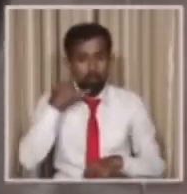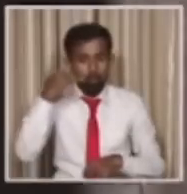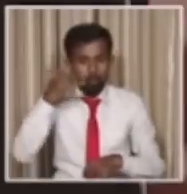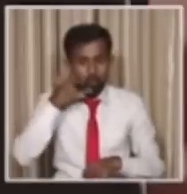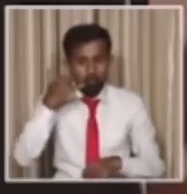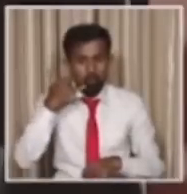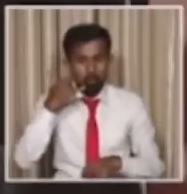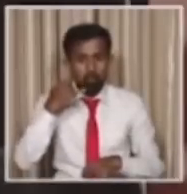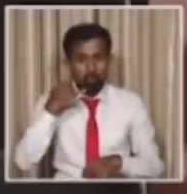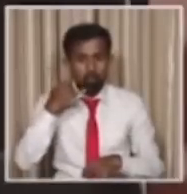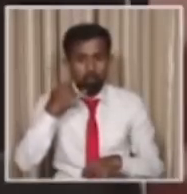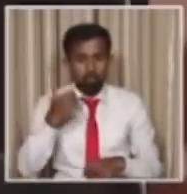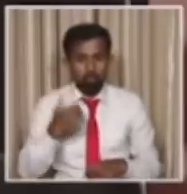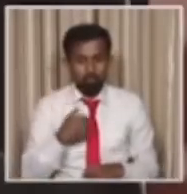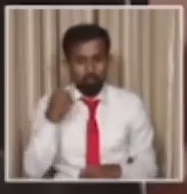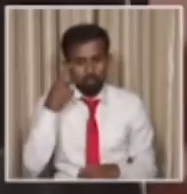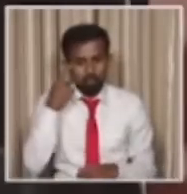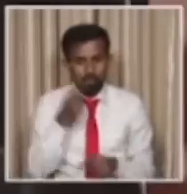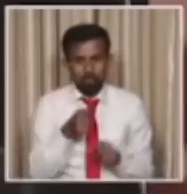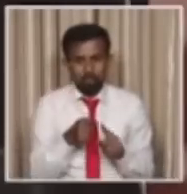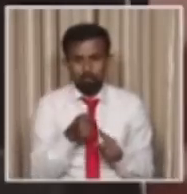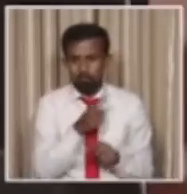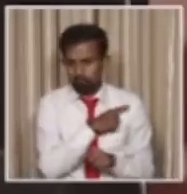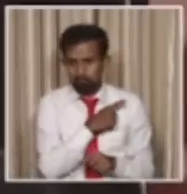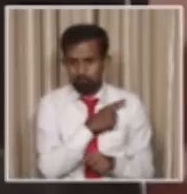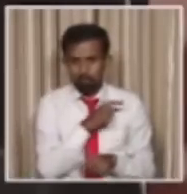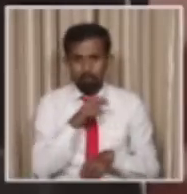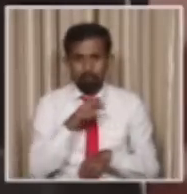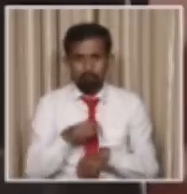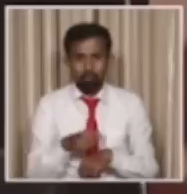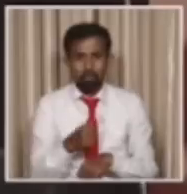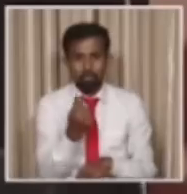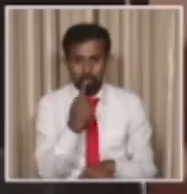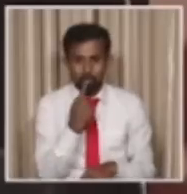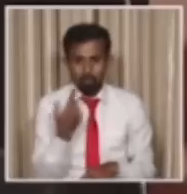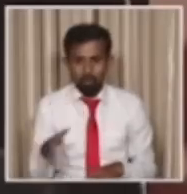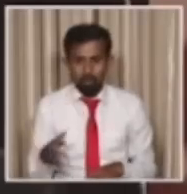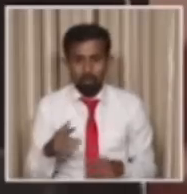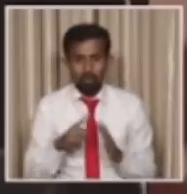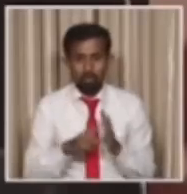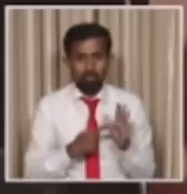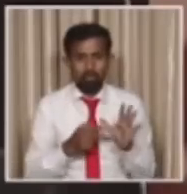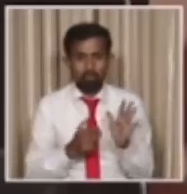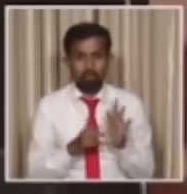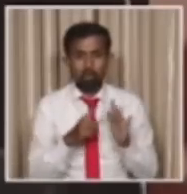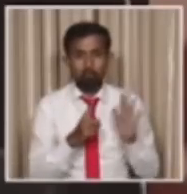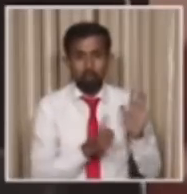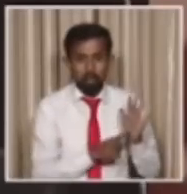ගැන. දැන් මං හිතන්නේ ටිකකට ඉස්සලත් කියවුණා ජමීල්ට